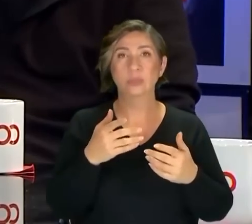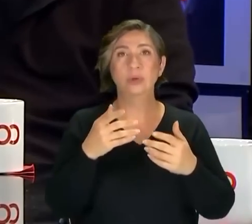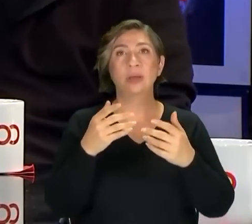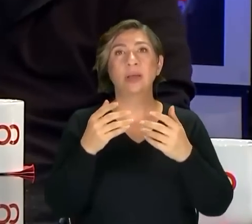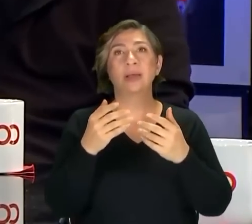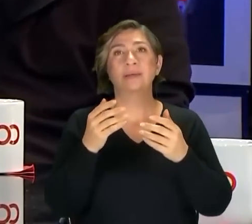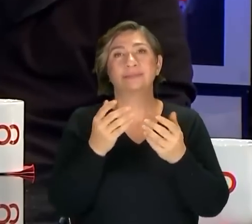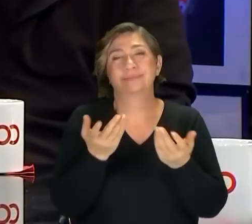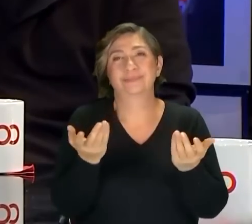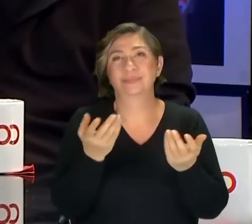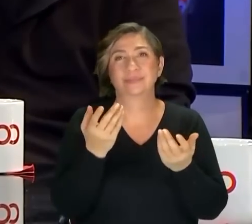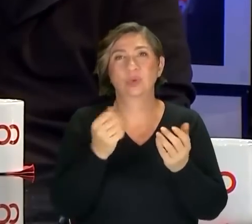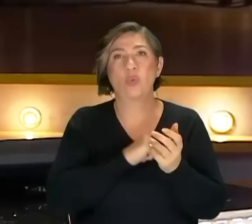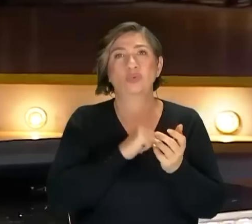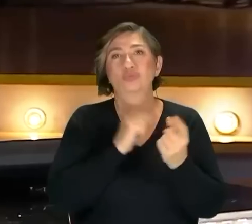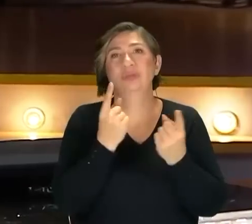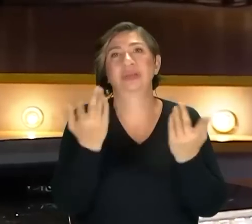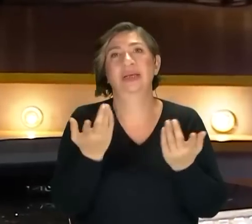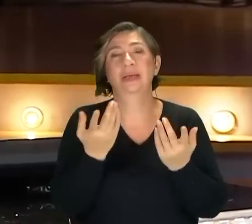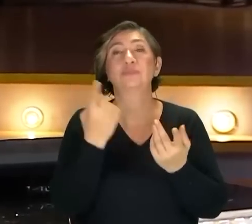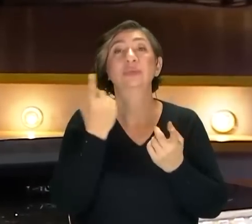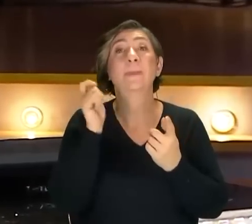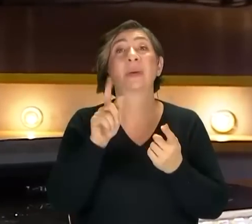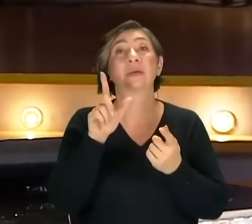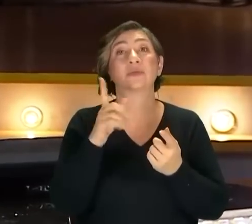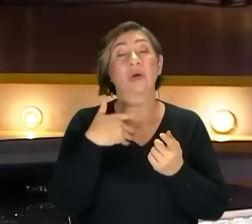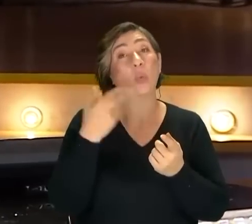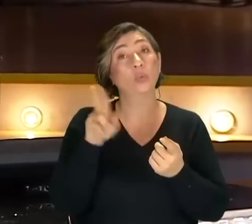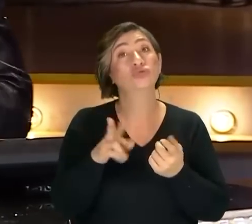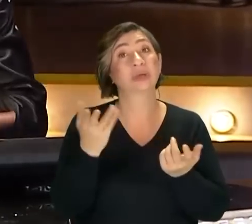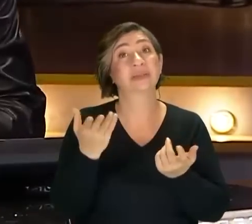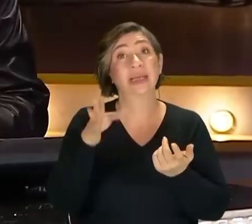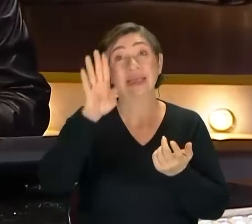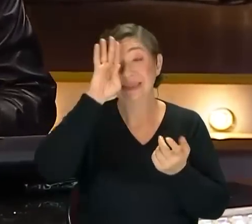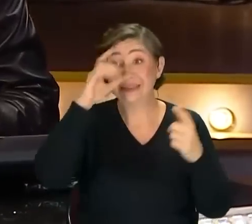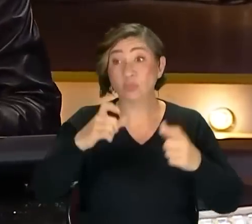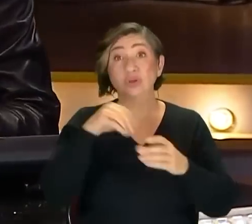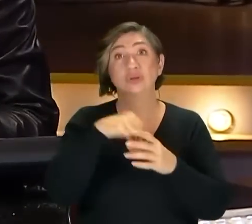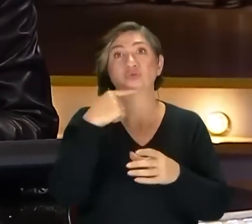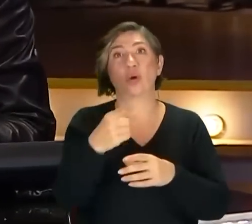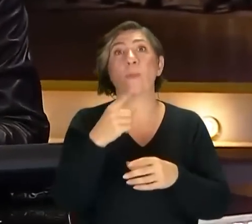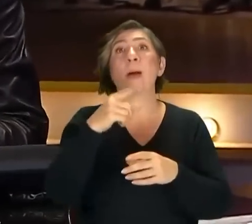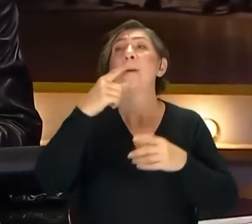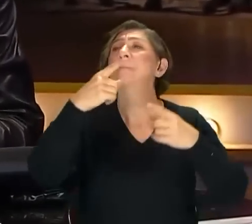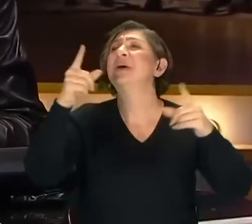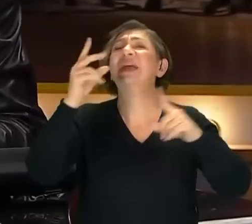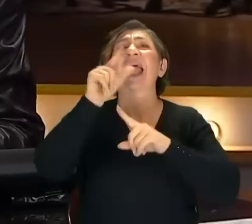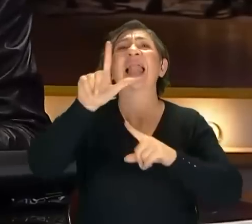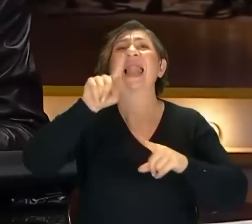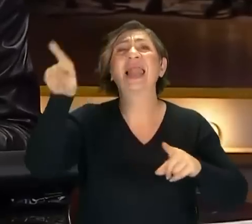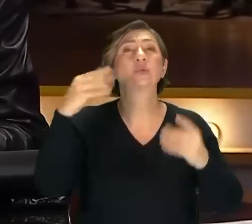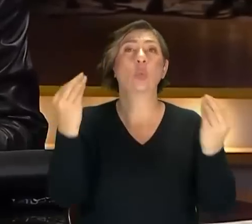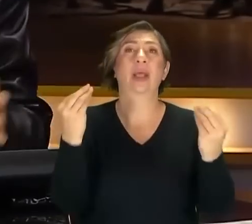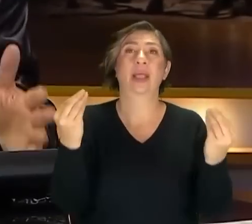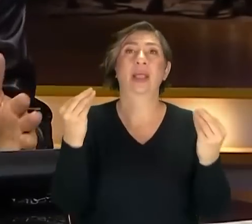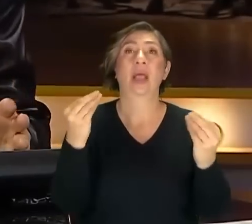Promosyonuyla geliyor yani. Korkunç. Yani bir şey yapmak lazım. Vallahi öleceğiz ha. İstanbul için söylüyorum. Bak diğer bütün illerimizde çok